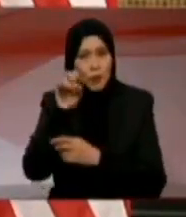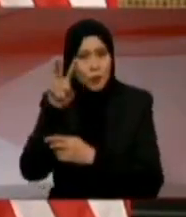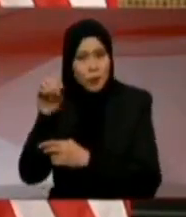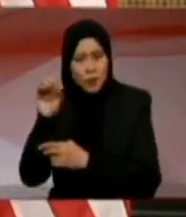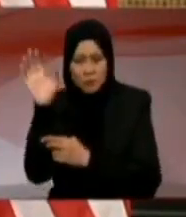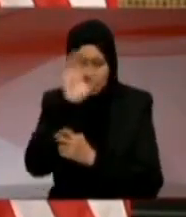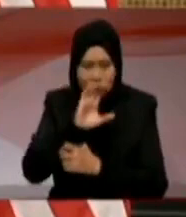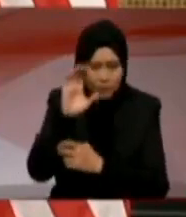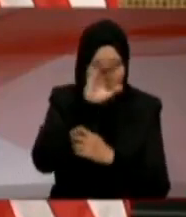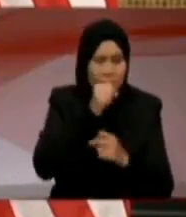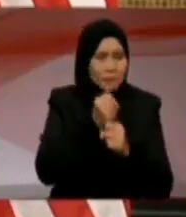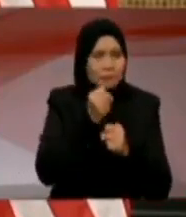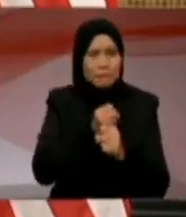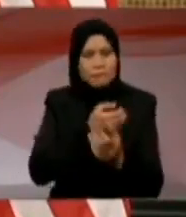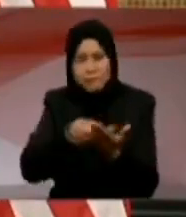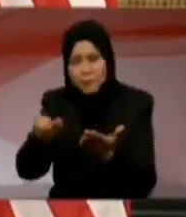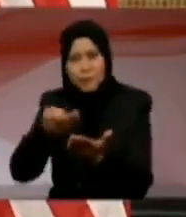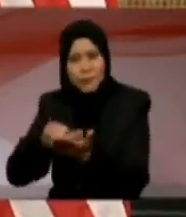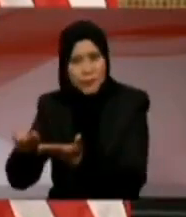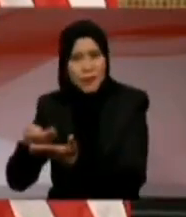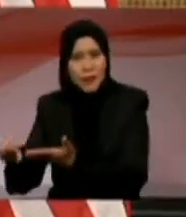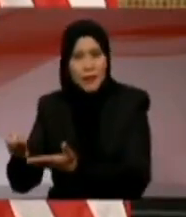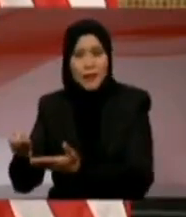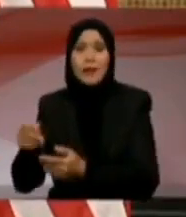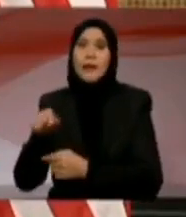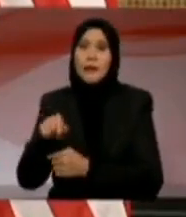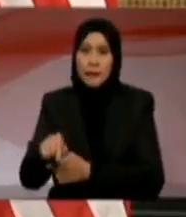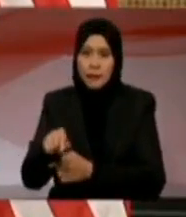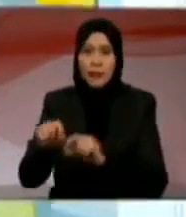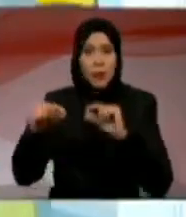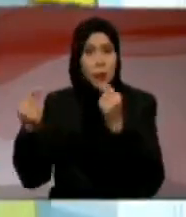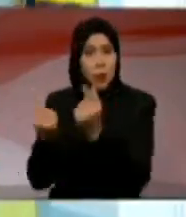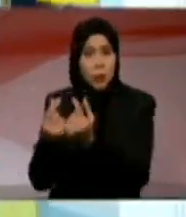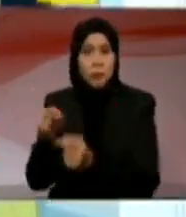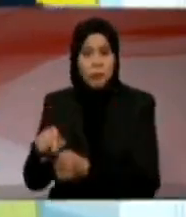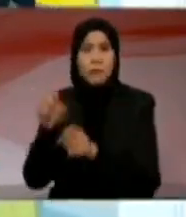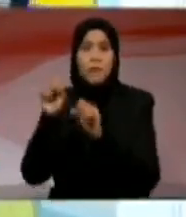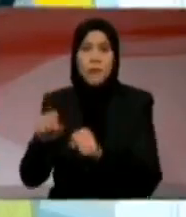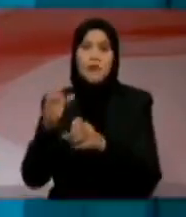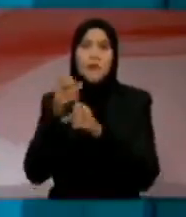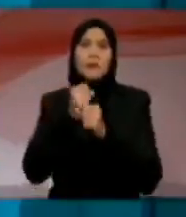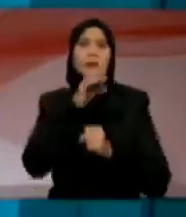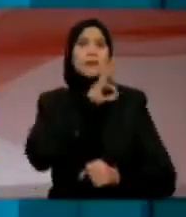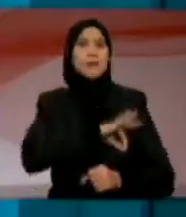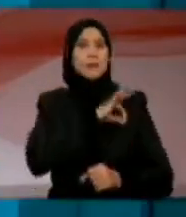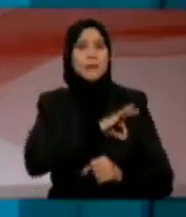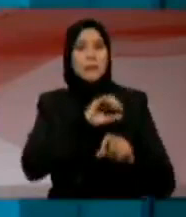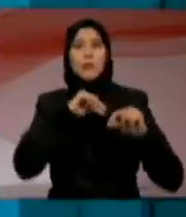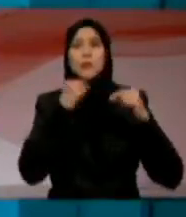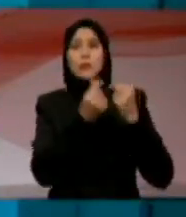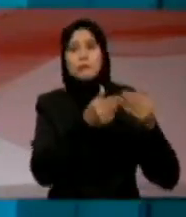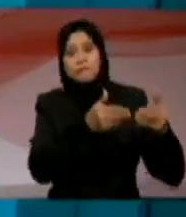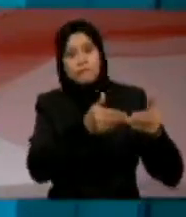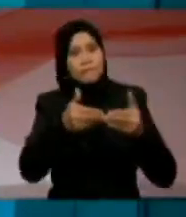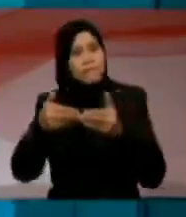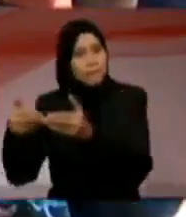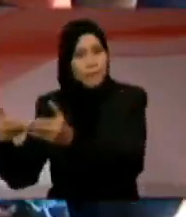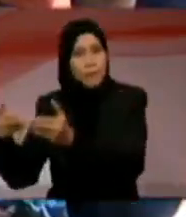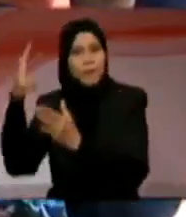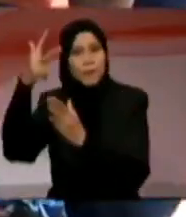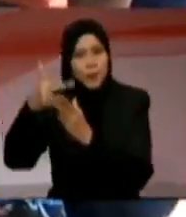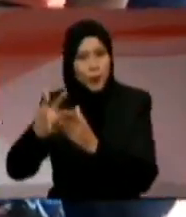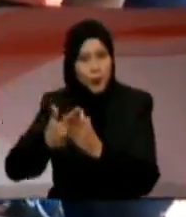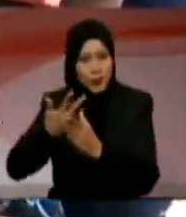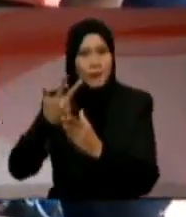mendapat pekerjaan bau anda akan menikmati moratorium lanjutan besar sah untuk tempoh